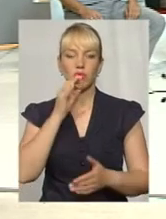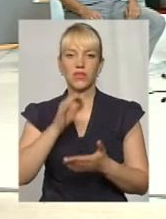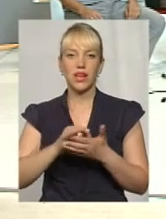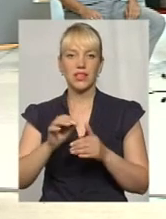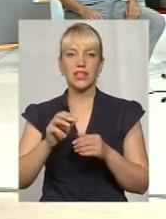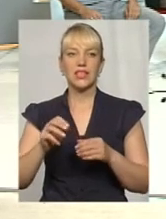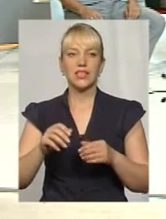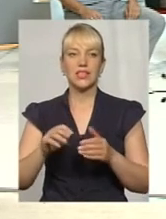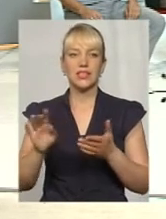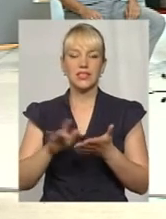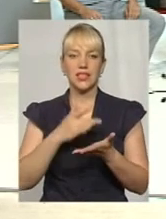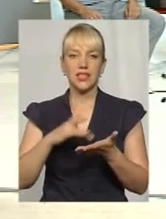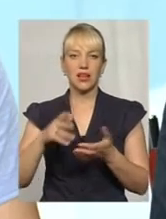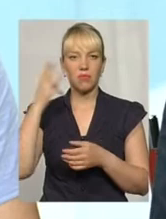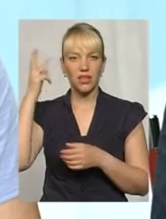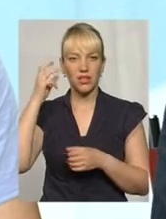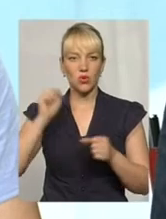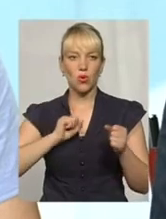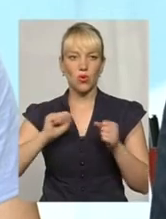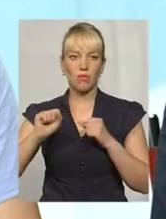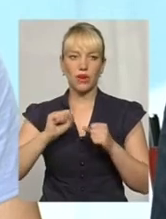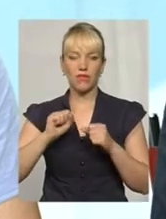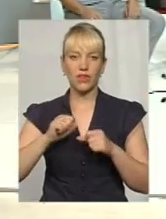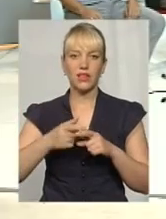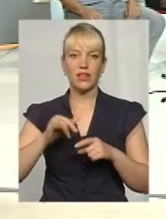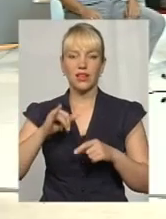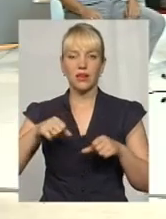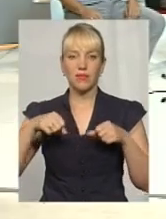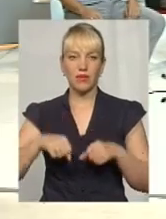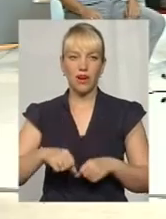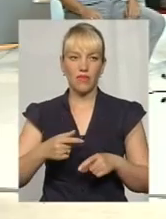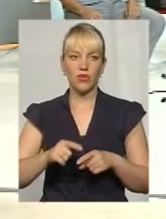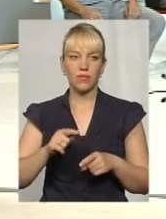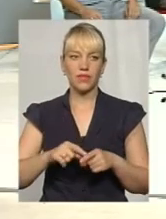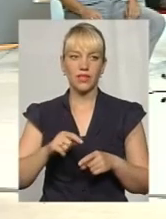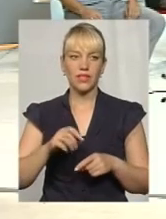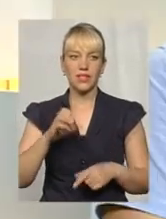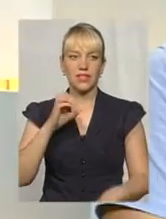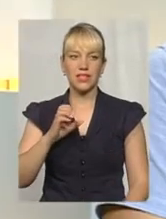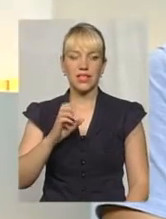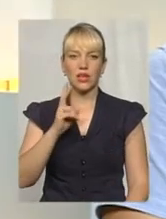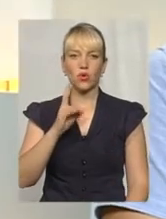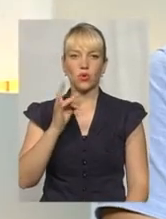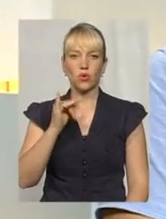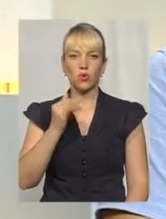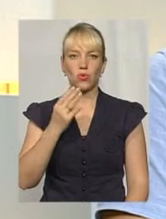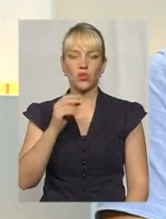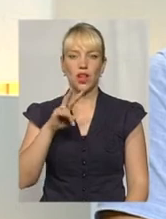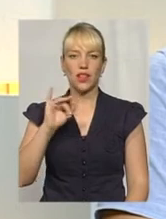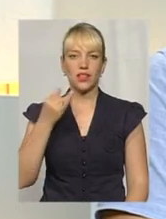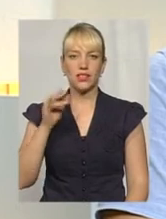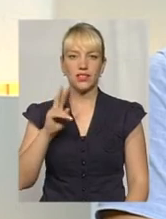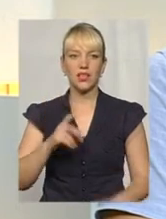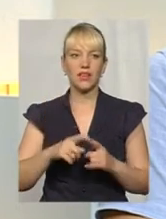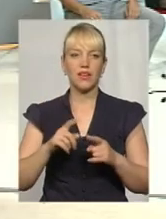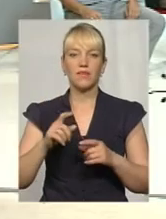комісії Хмельницького університету управління та права. Поруч із ним Сергій Антонович Крушинський, декан юридичного факультету цього